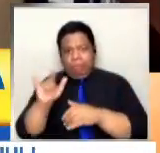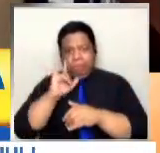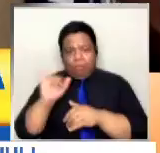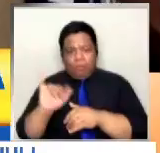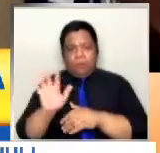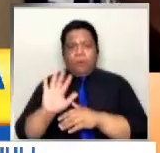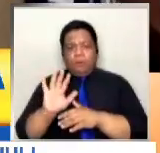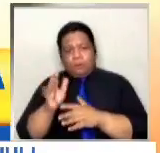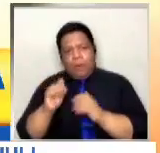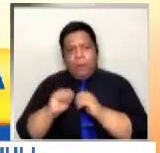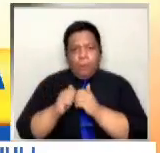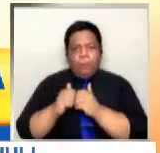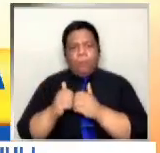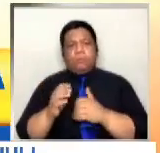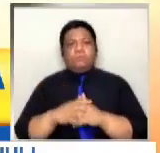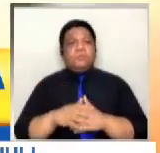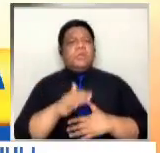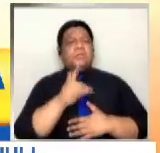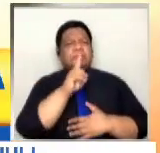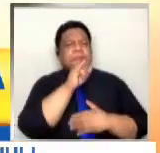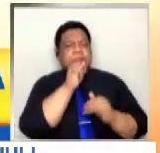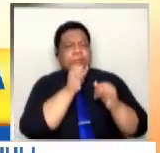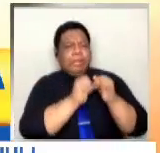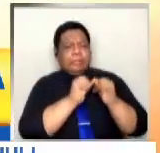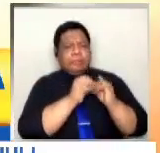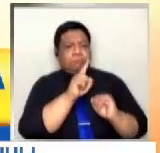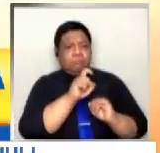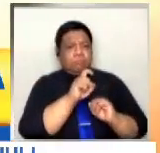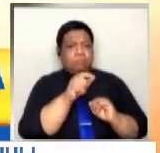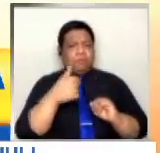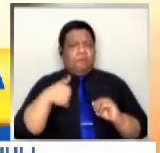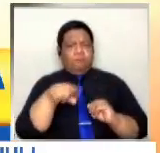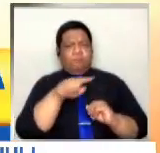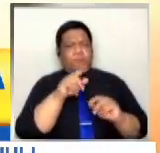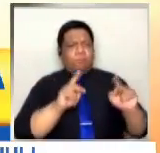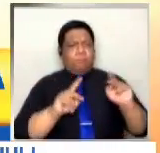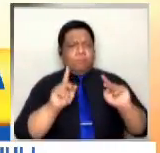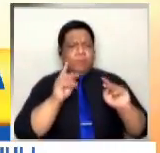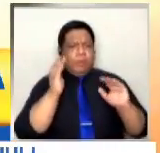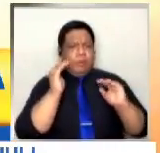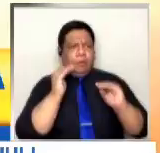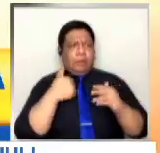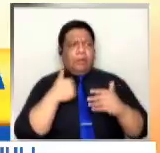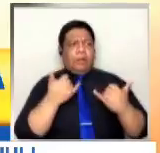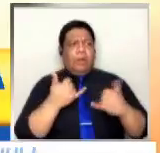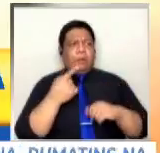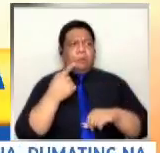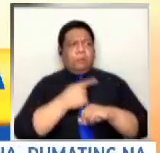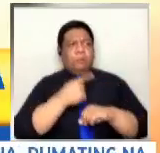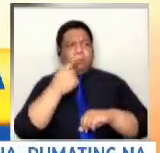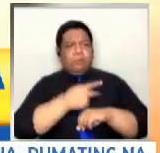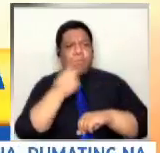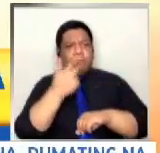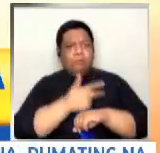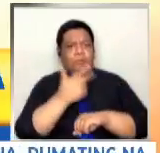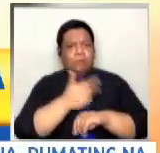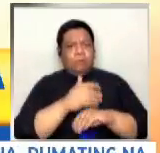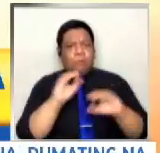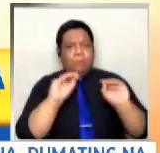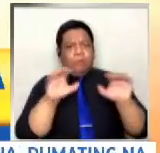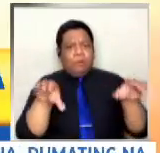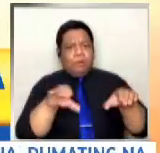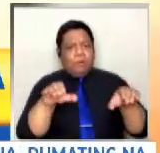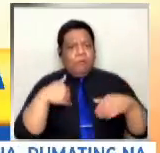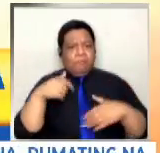maliwanag. Yusek, panghuli, para sa mga umaasa, kada araw po na hindi sila pinagtatrabaho, syempre, andyan pa rin naman yung mga pangangailangan nila.